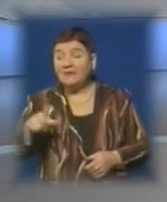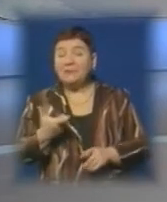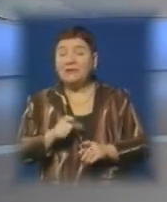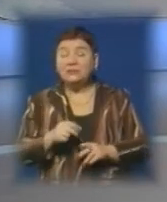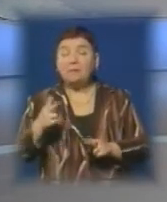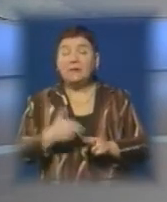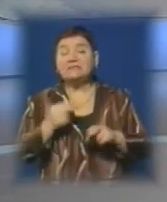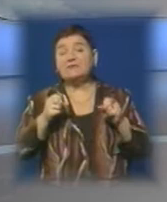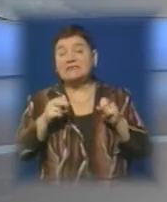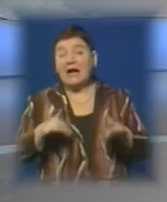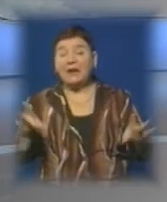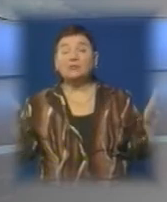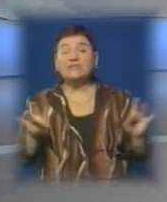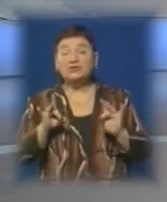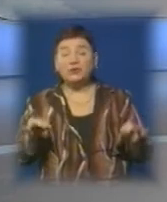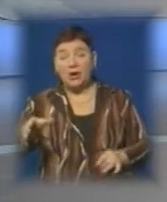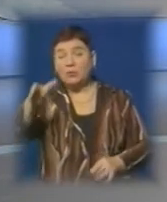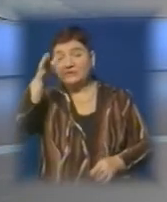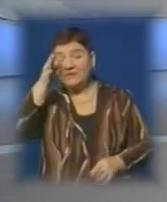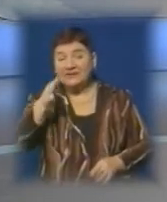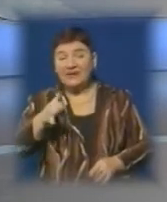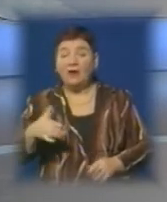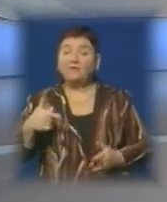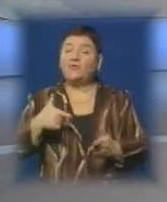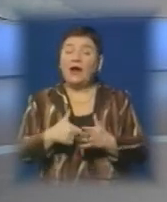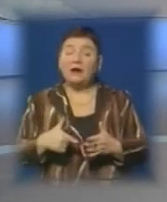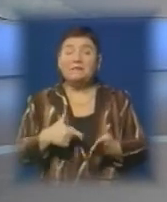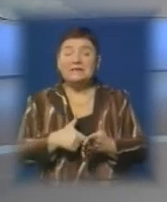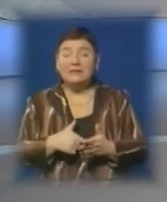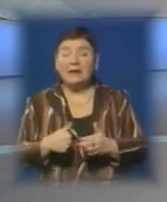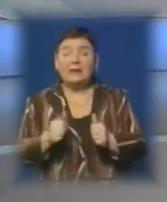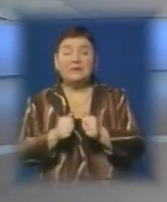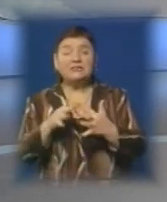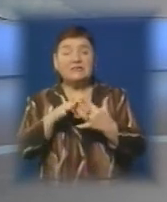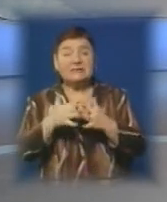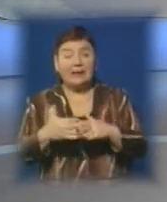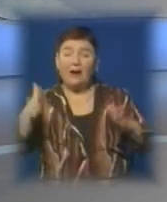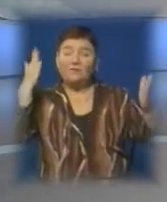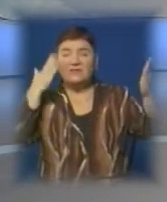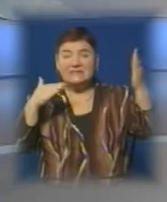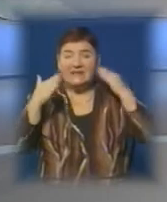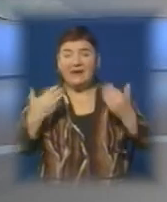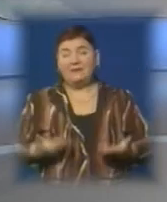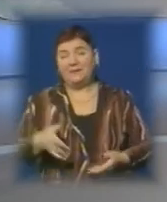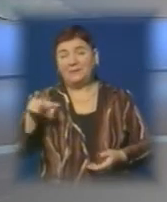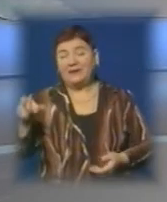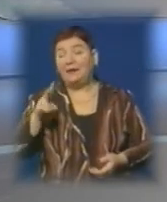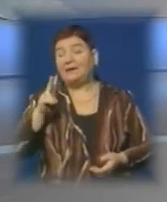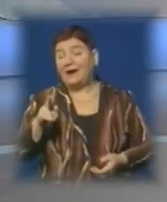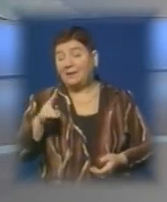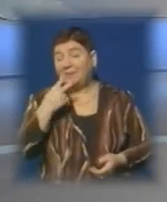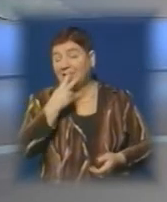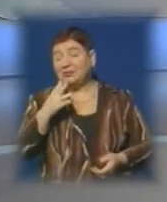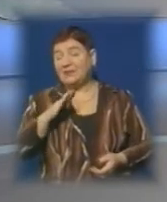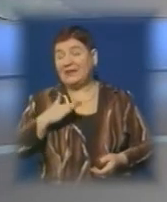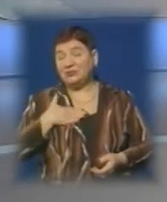без спеціальної музичної освіти, в дворах міста та найближчих селах веселять мешканців колядою. Як це відбувається, бачили